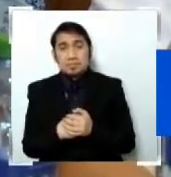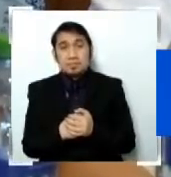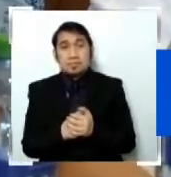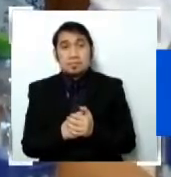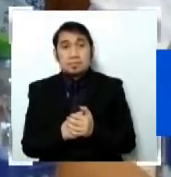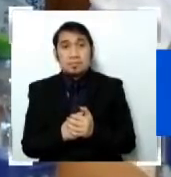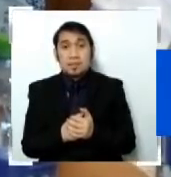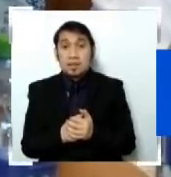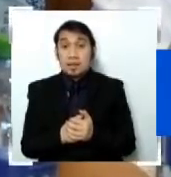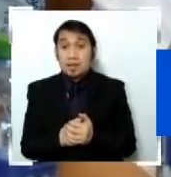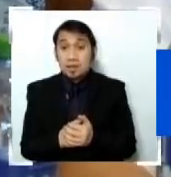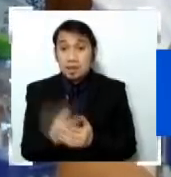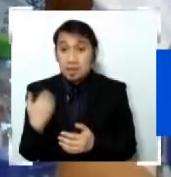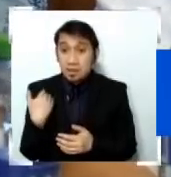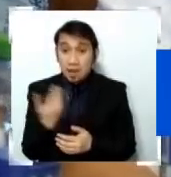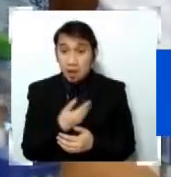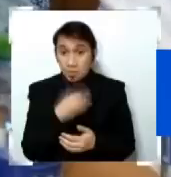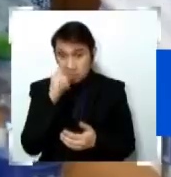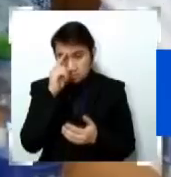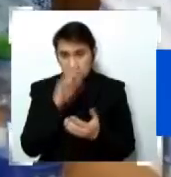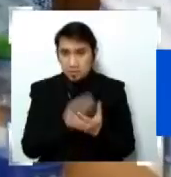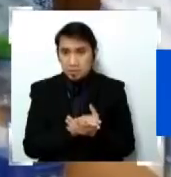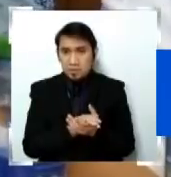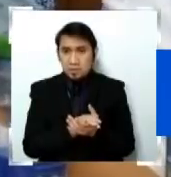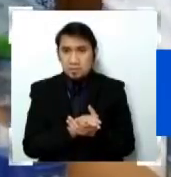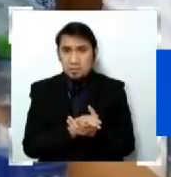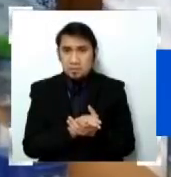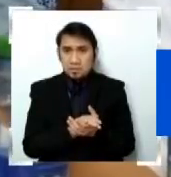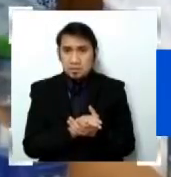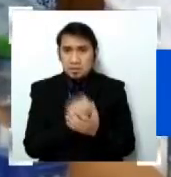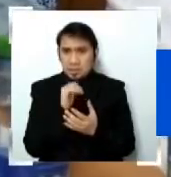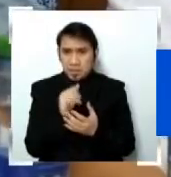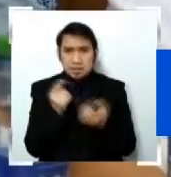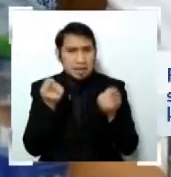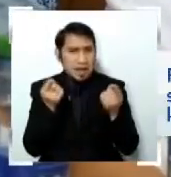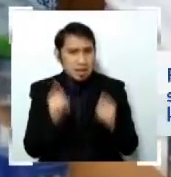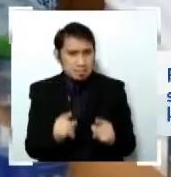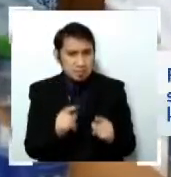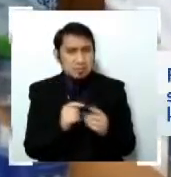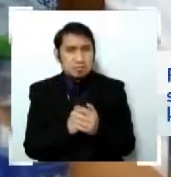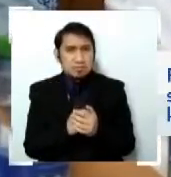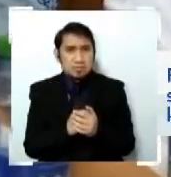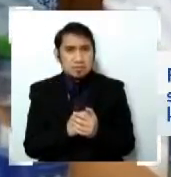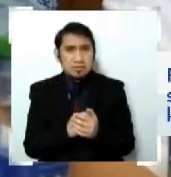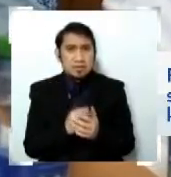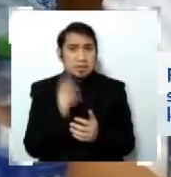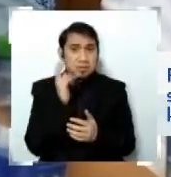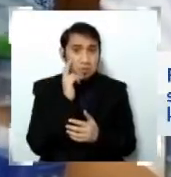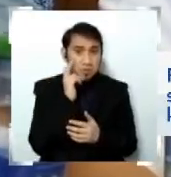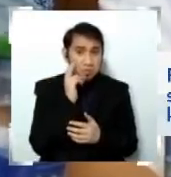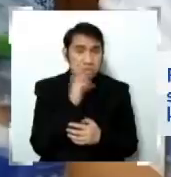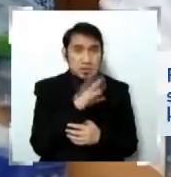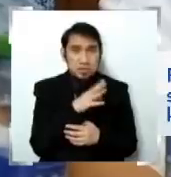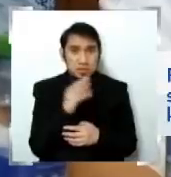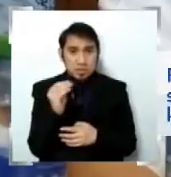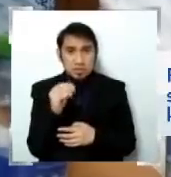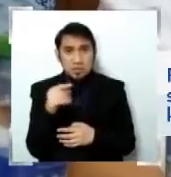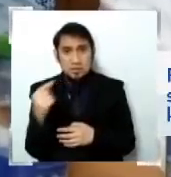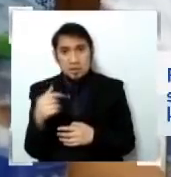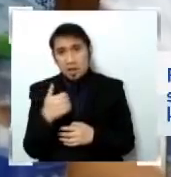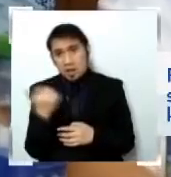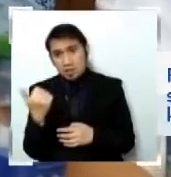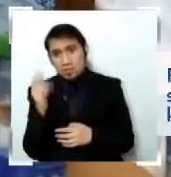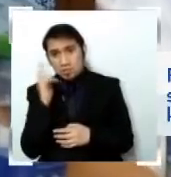hindi mangyayari na tatakbong presidente ang isang Duterte at vice president ang isa pang Duterte